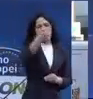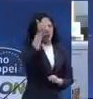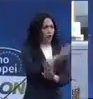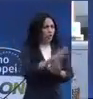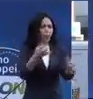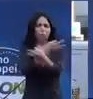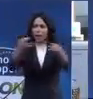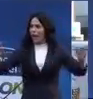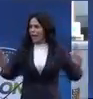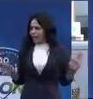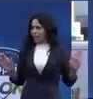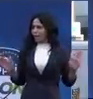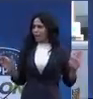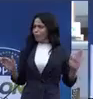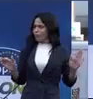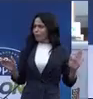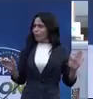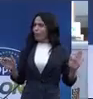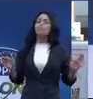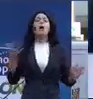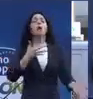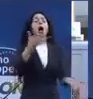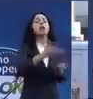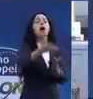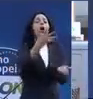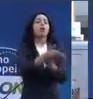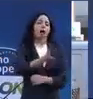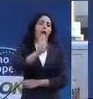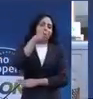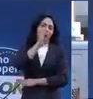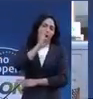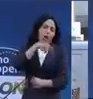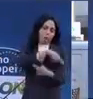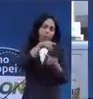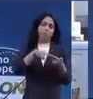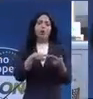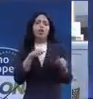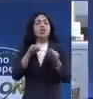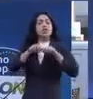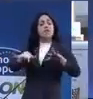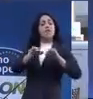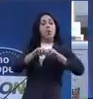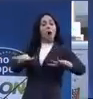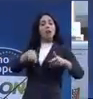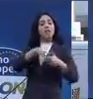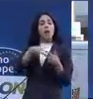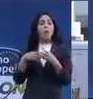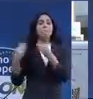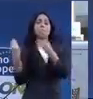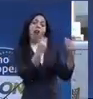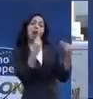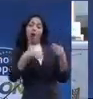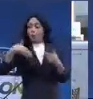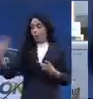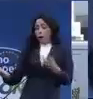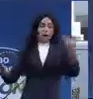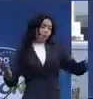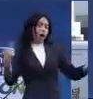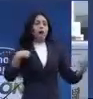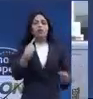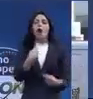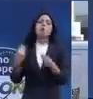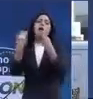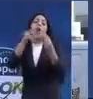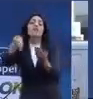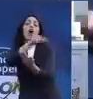prendono i voti in questo paese raccontando palle facendo l' influencer mettendosi i meloni qua e dicendo votate